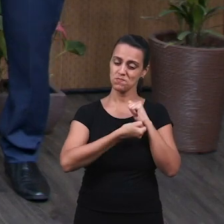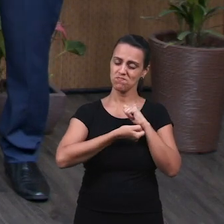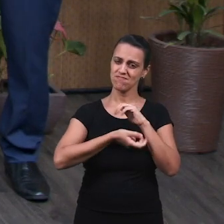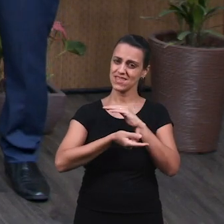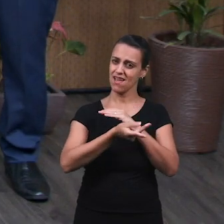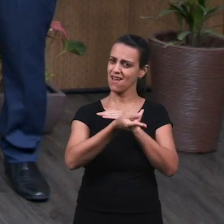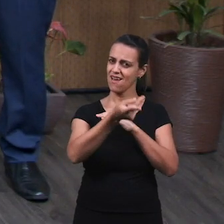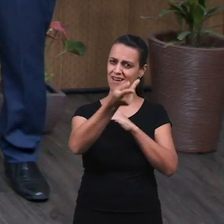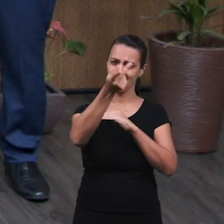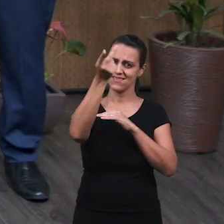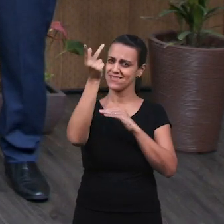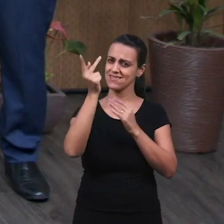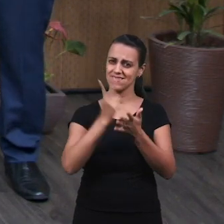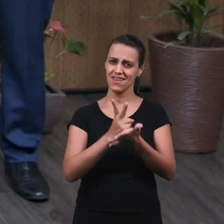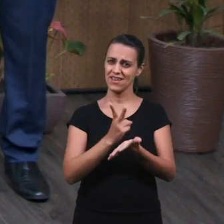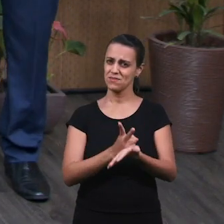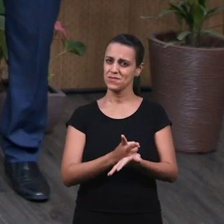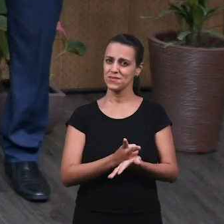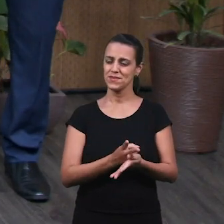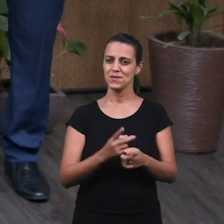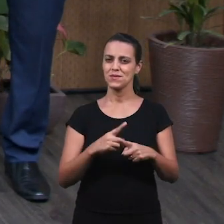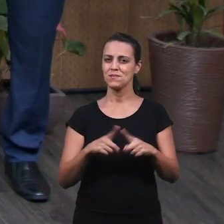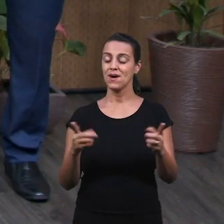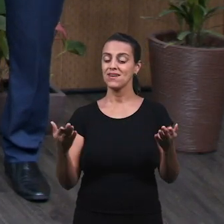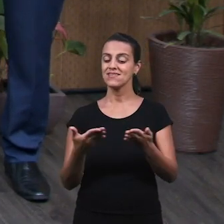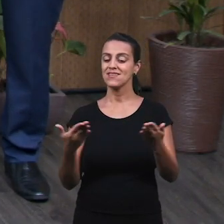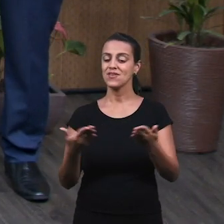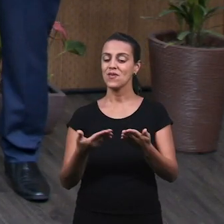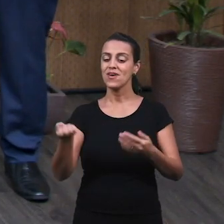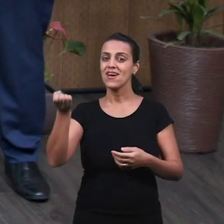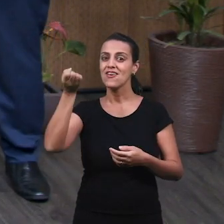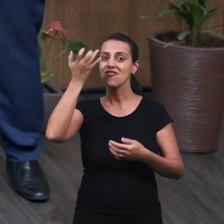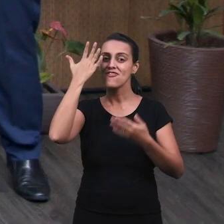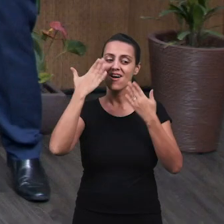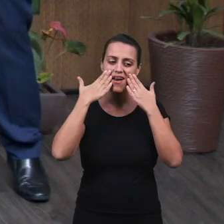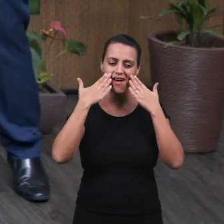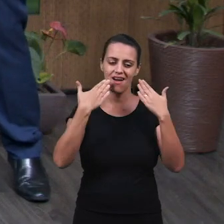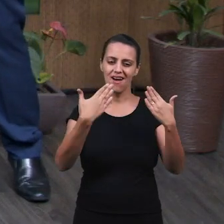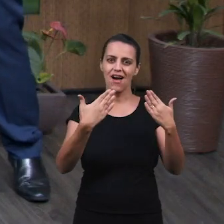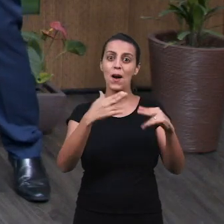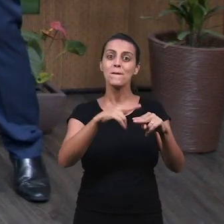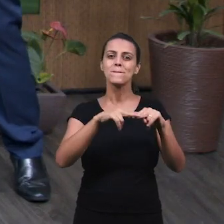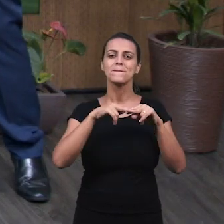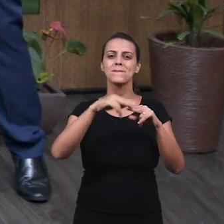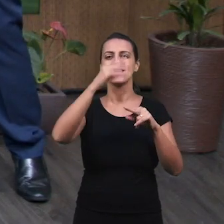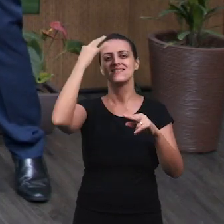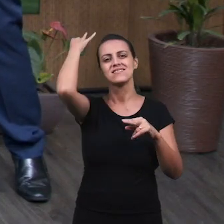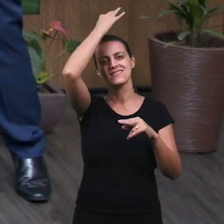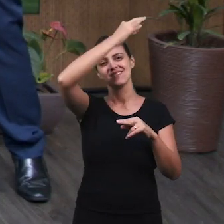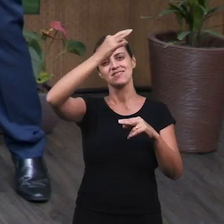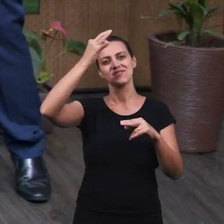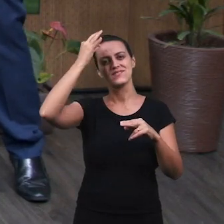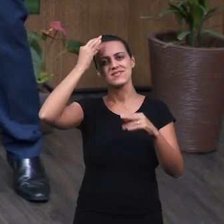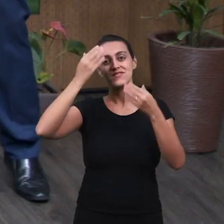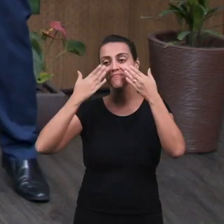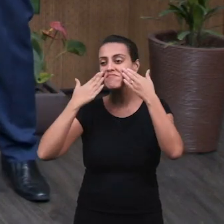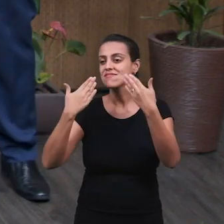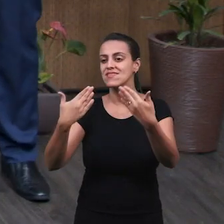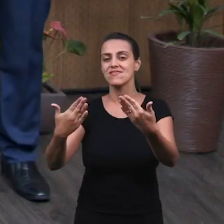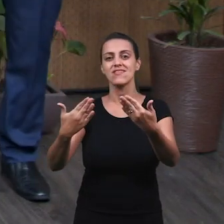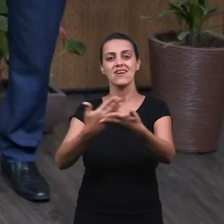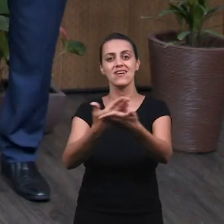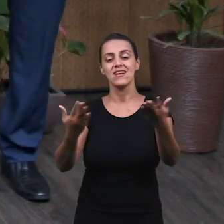est révélé comment? Par le Saint-Esprit à tous ceux qui cherchent une bénédiction pour son